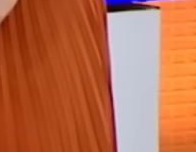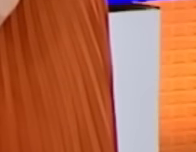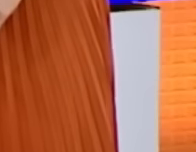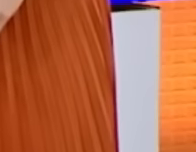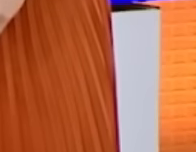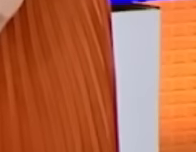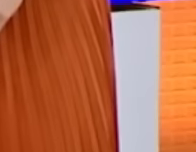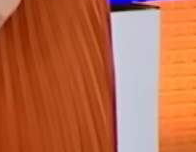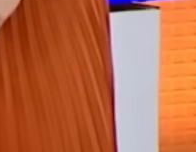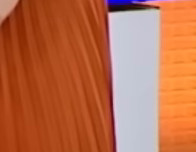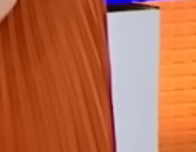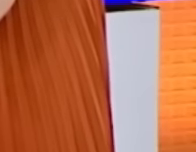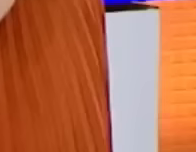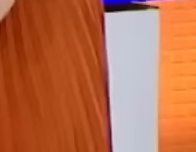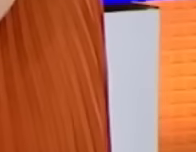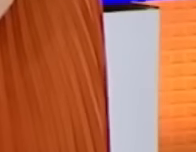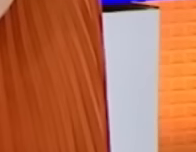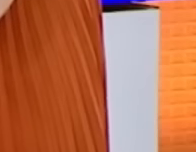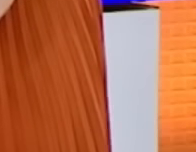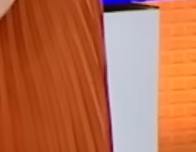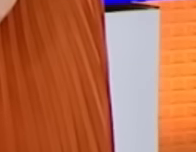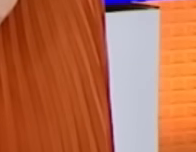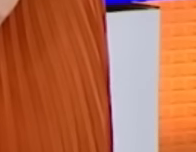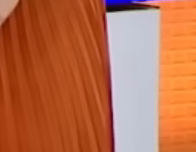Pinoy TV at the www.gmanews.tv